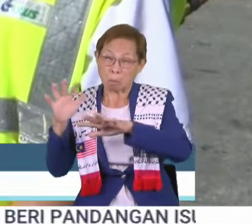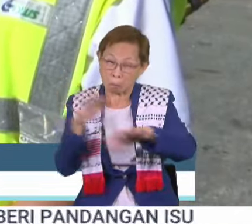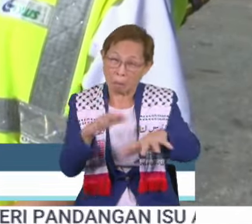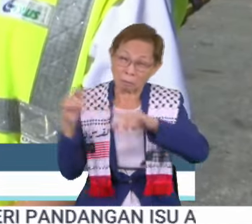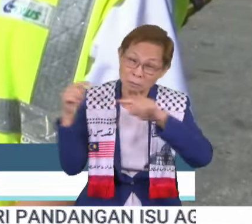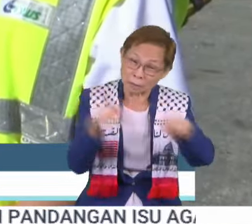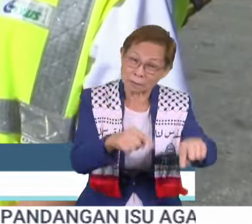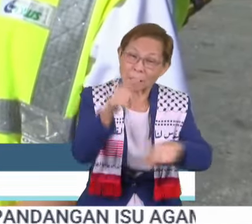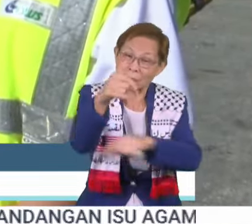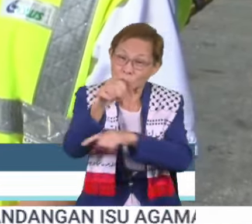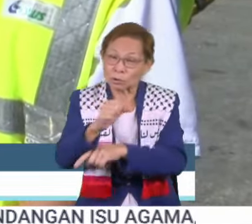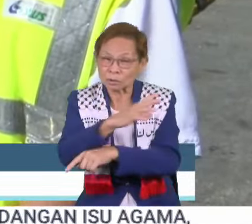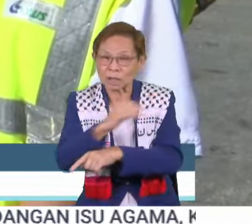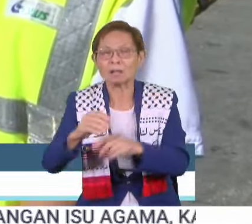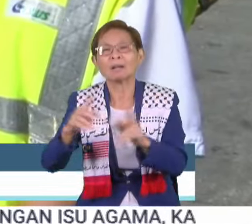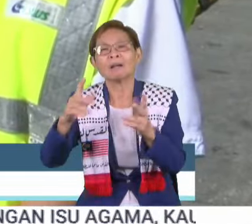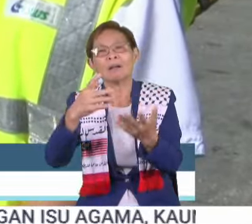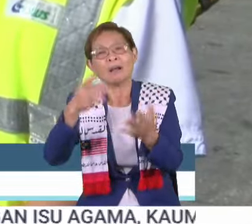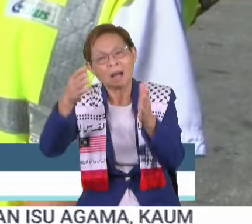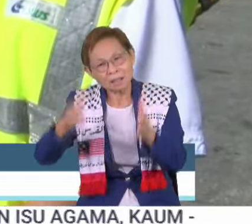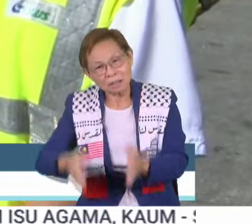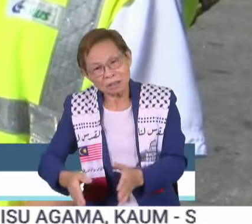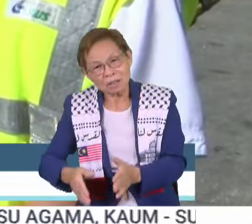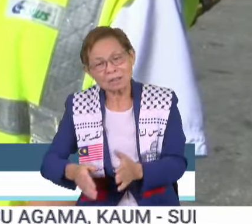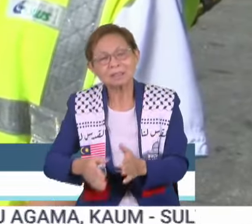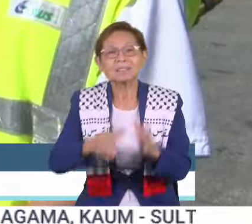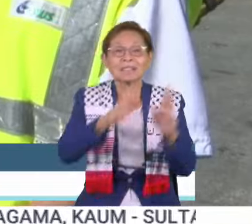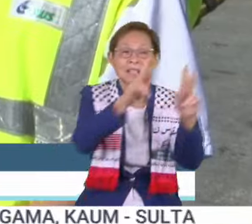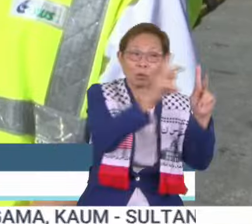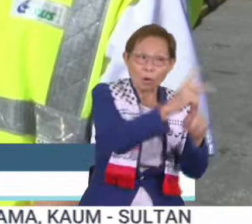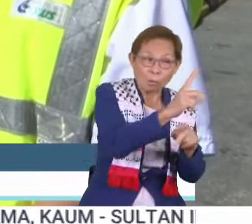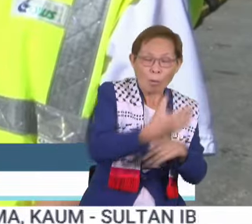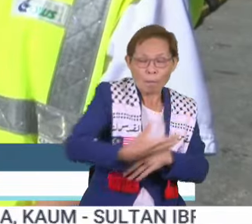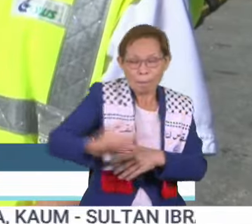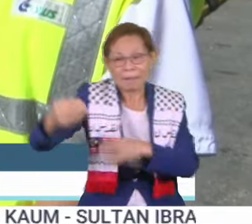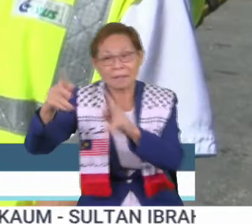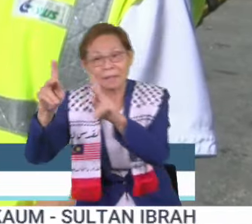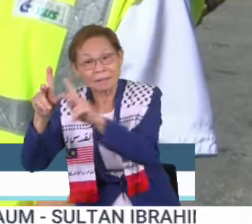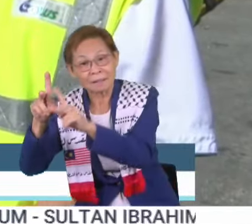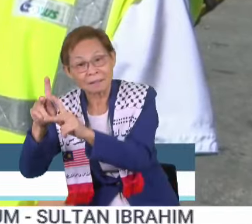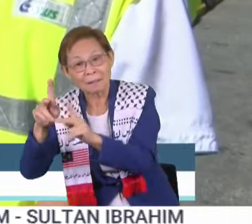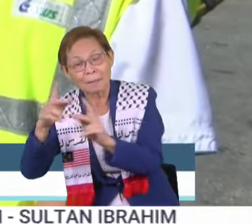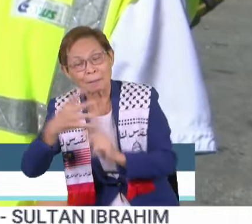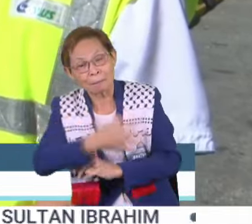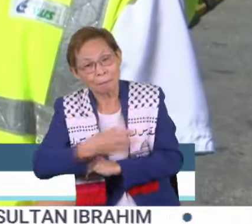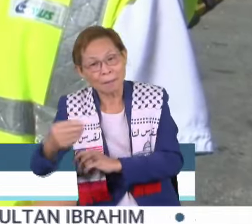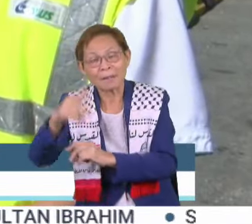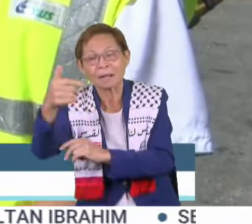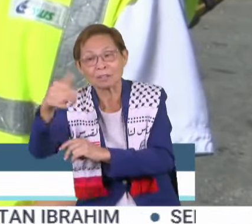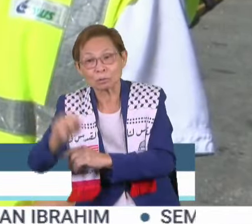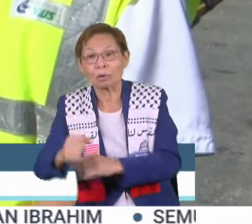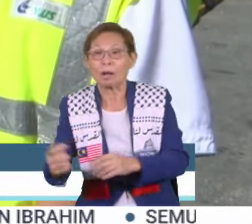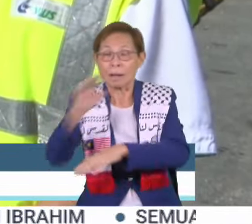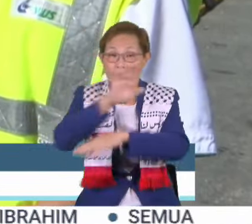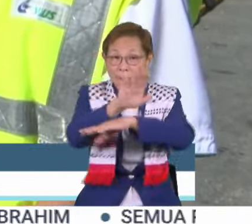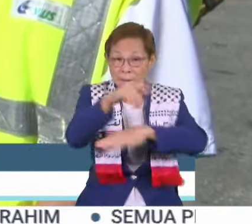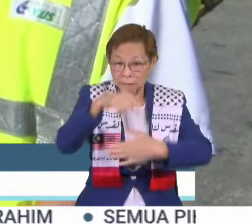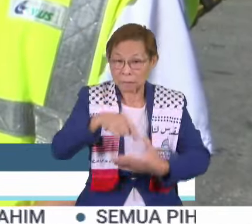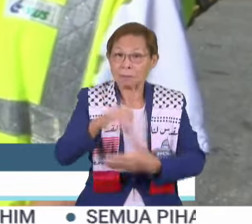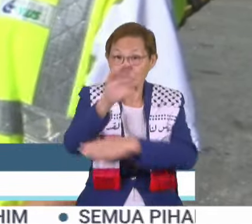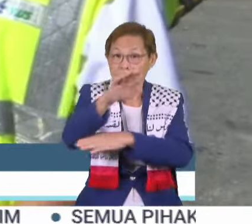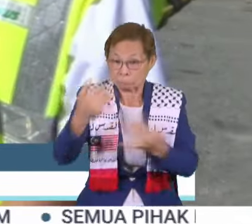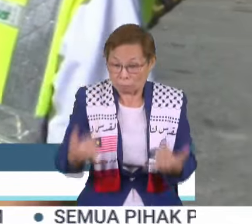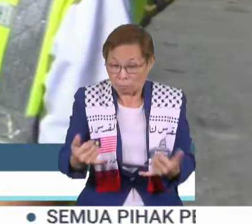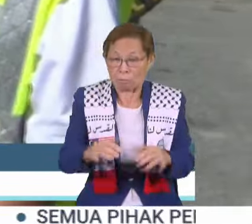daripada warga kota nak kembali ke Perlis juga melalui plaza tu. Tapi petang ni kalau kita tengok lancar. Mungkin apa sebabnya